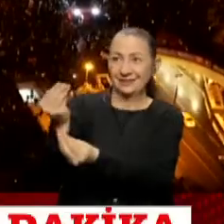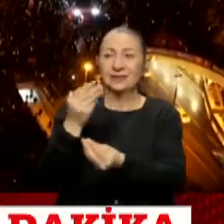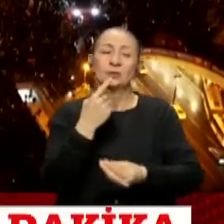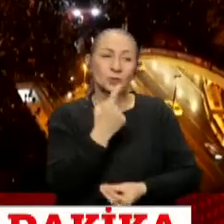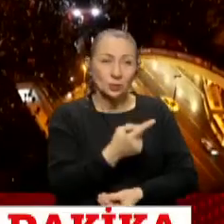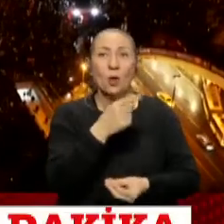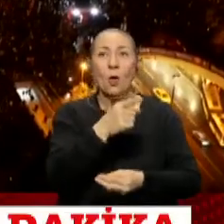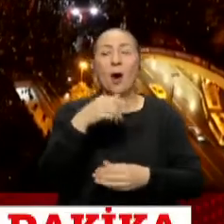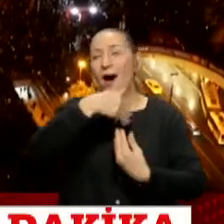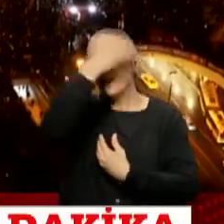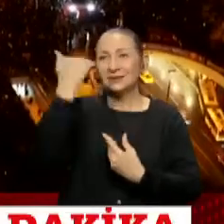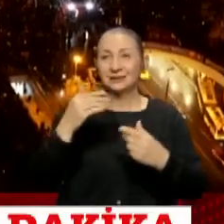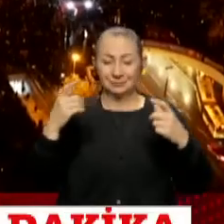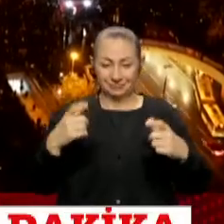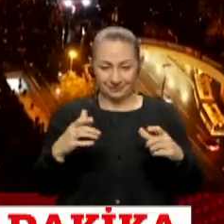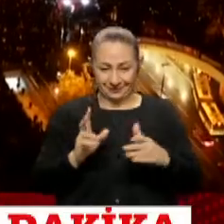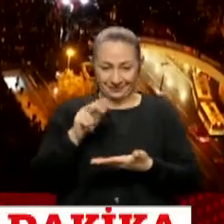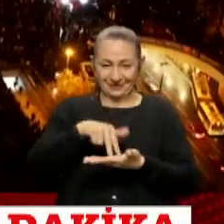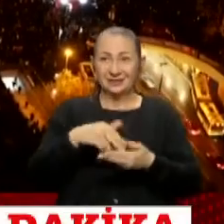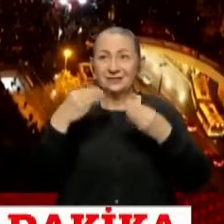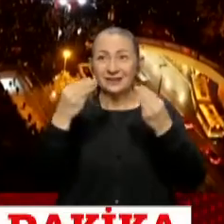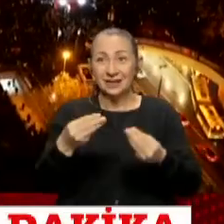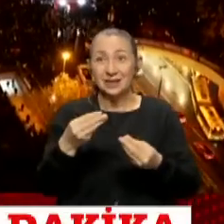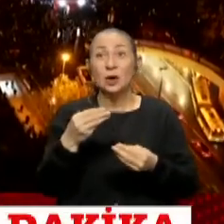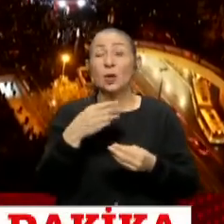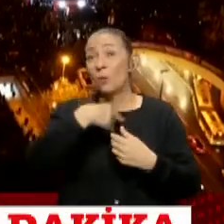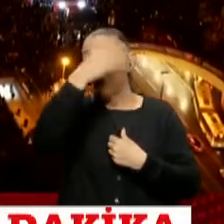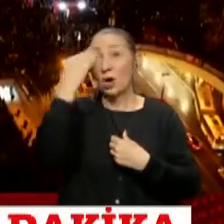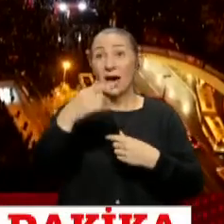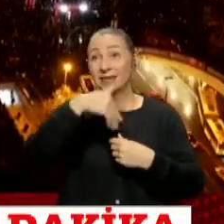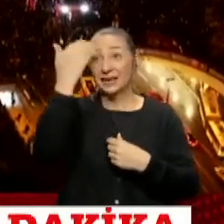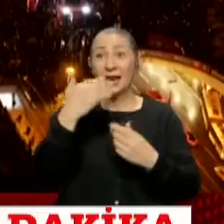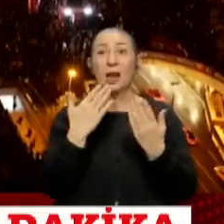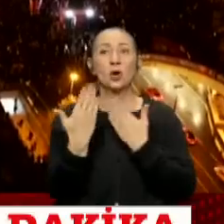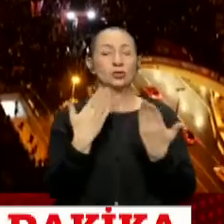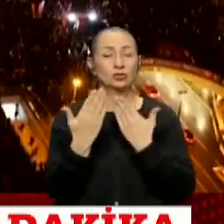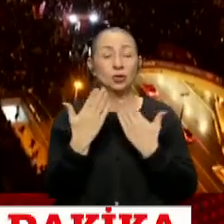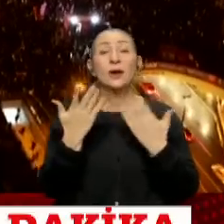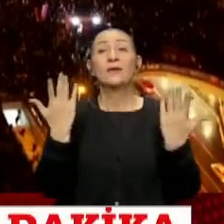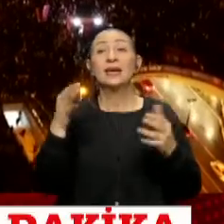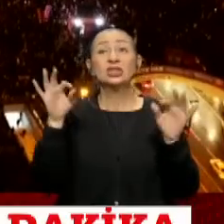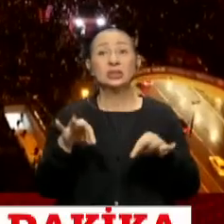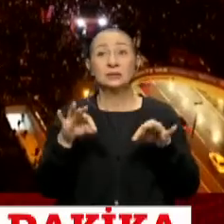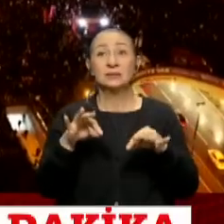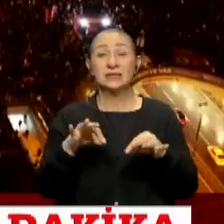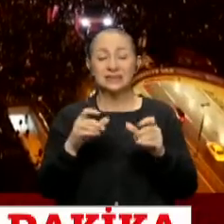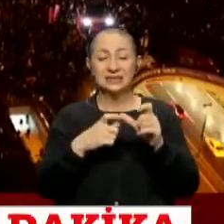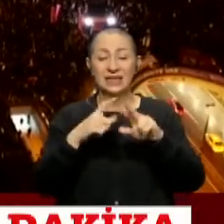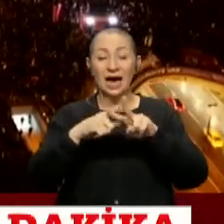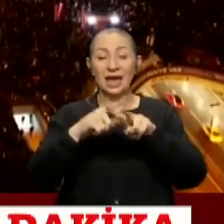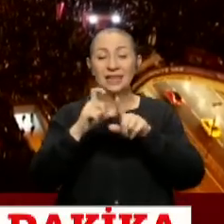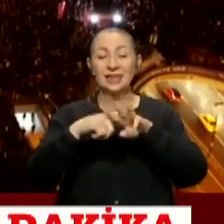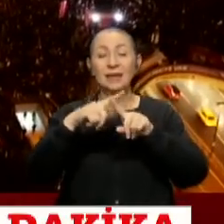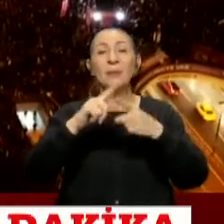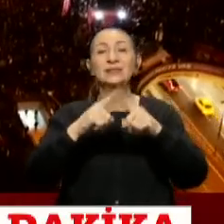iletmesini söylemişti. O atkıyı kürsüde iletti Akşener. Boynunda o atkıyla konuştu ve şimdi Saadet Partisi